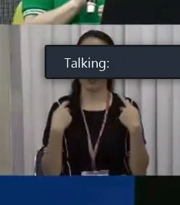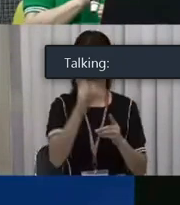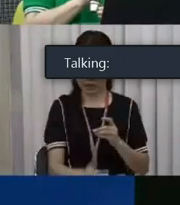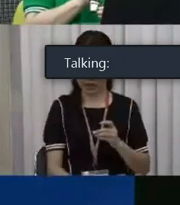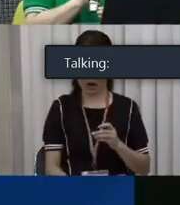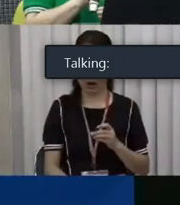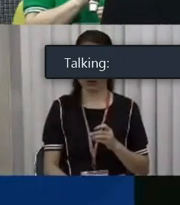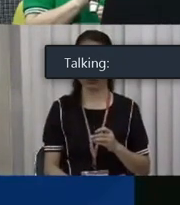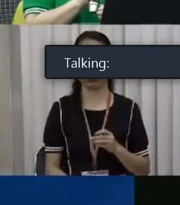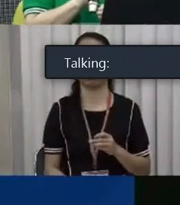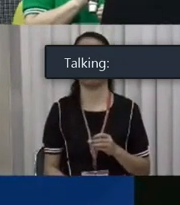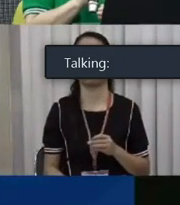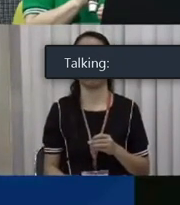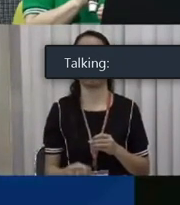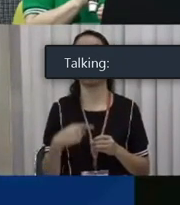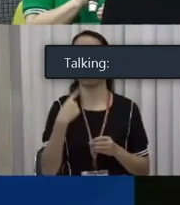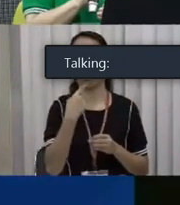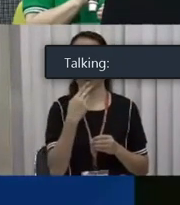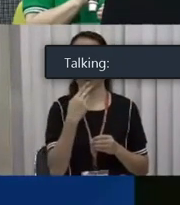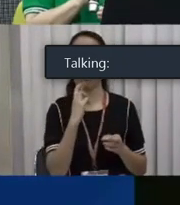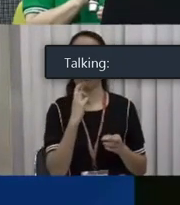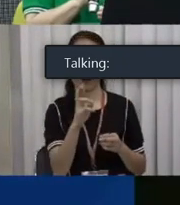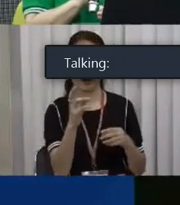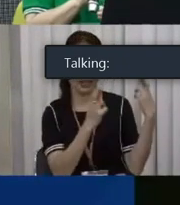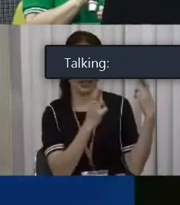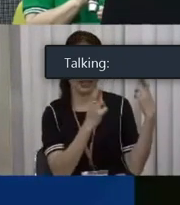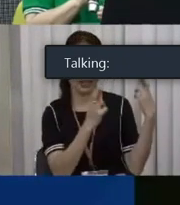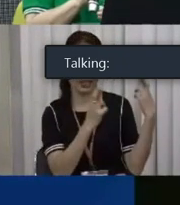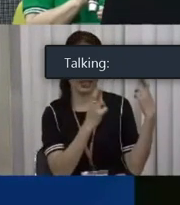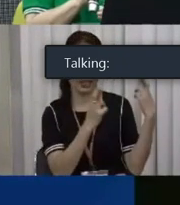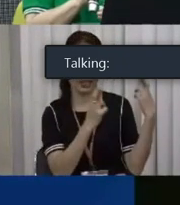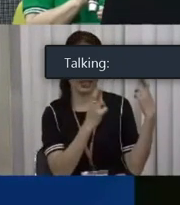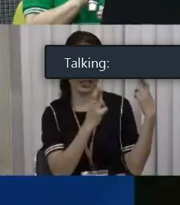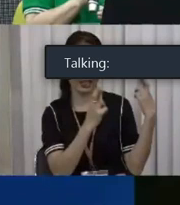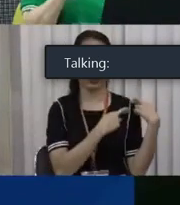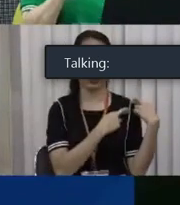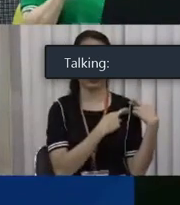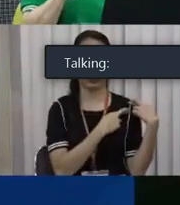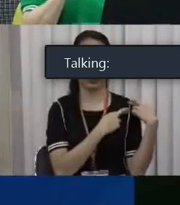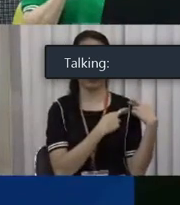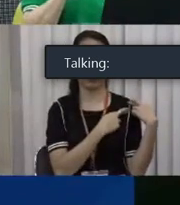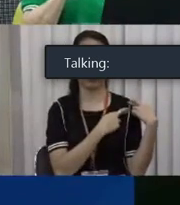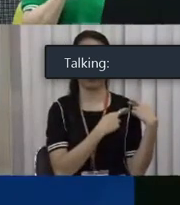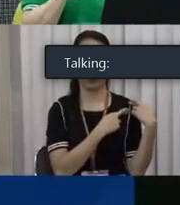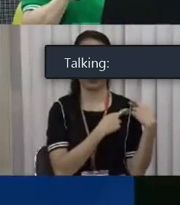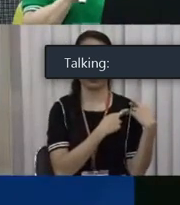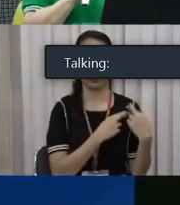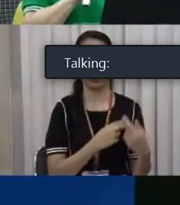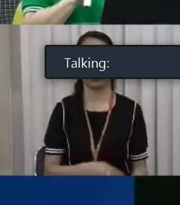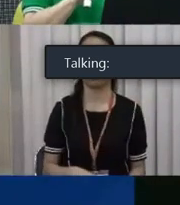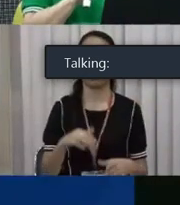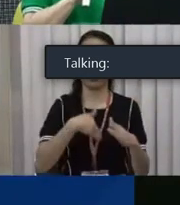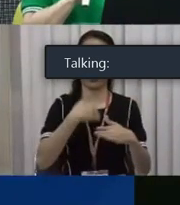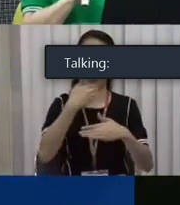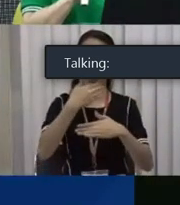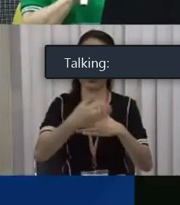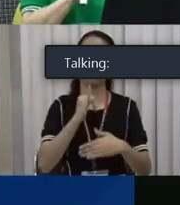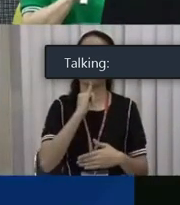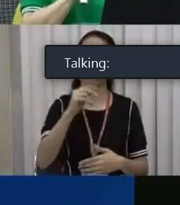or lockouts. Then we also have the National Maritime